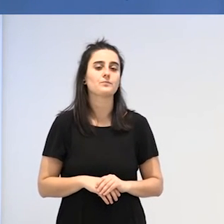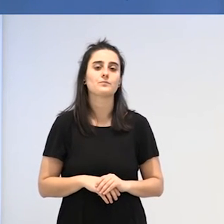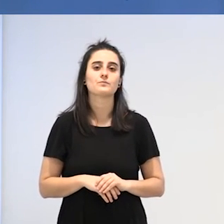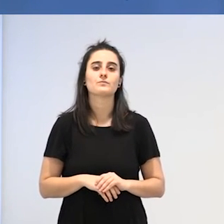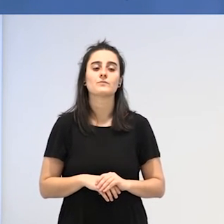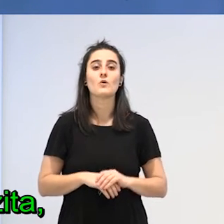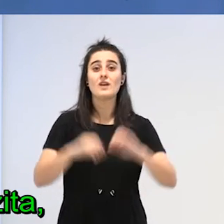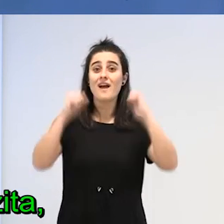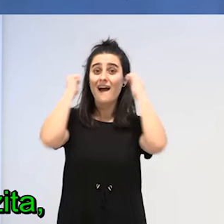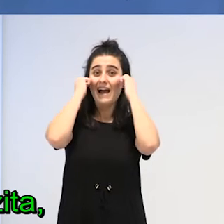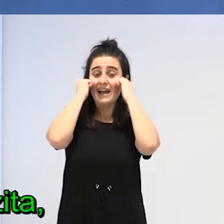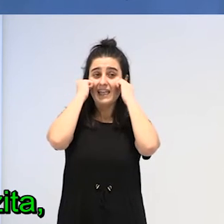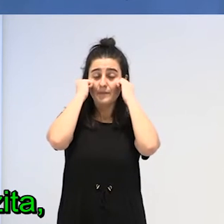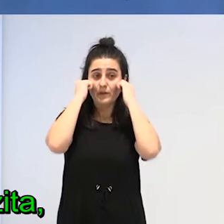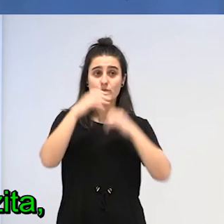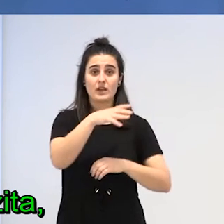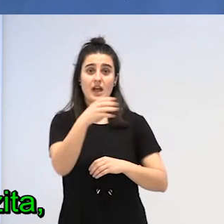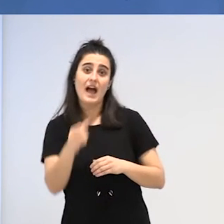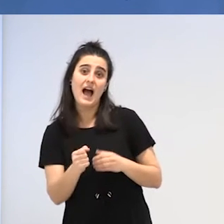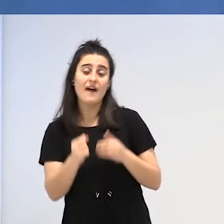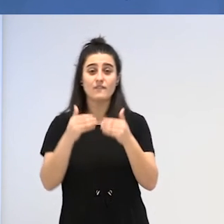akademiko afrofuturistak parkatu esteko temeridotzita,